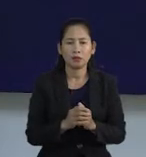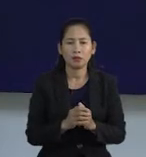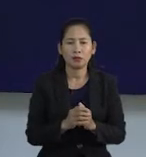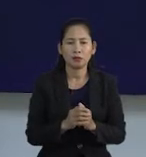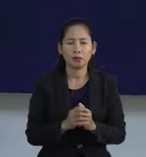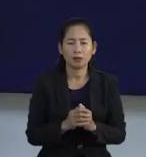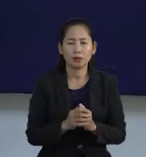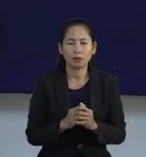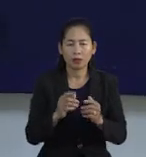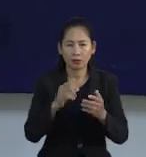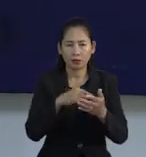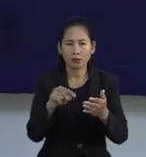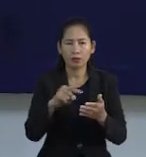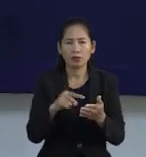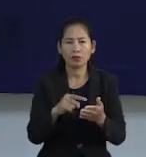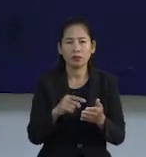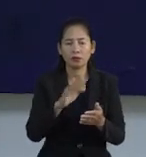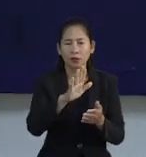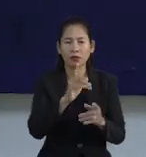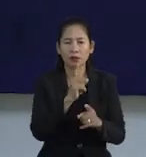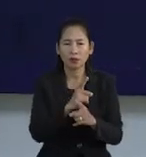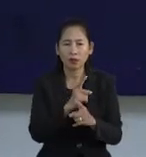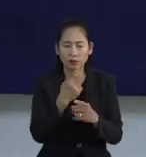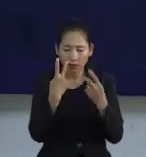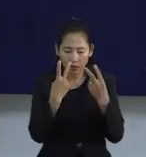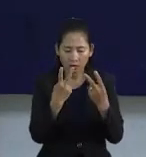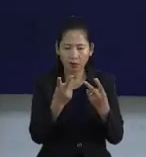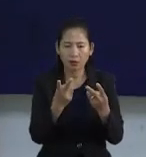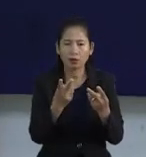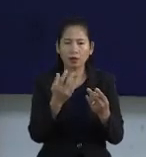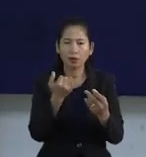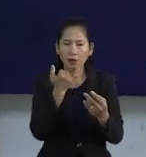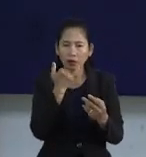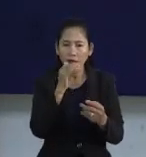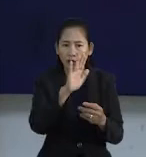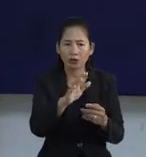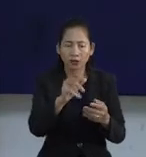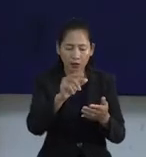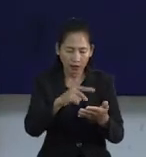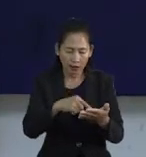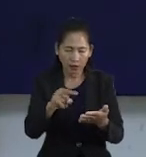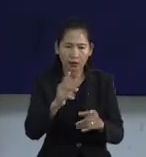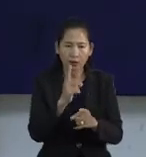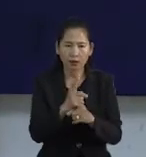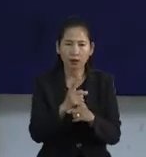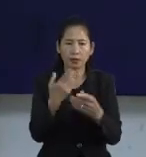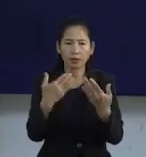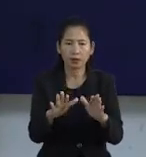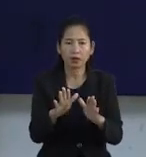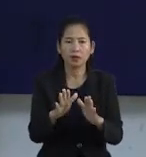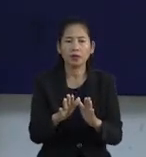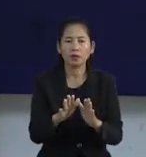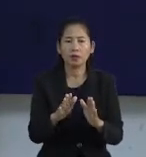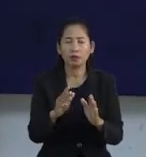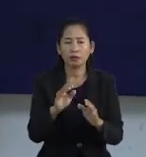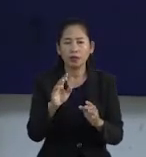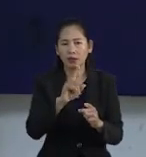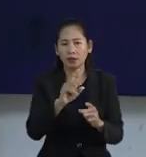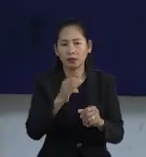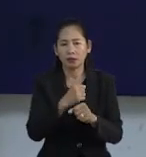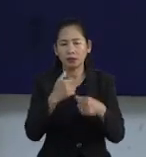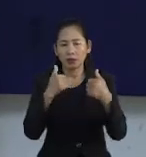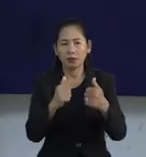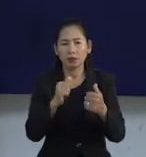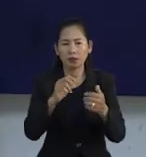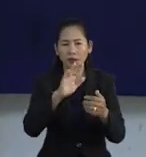và con cai tầm rơi mới và bà con trời ớt bữa mình toàn trời tí con cai tầm rơi lãng vĩnh hay bà con là thư bàn lõ